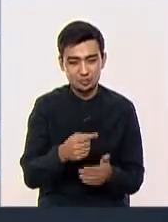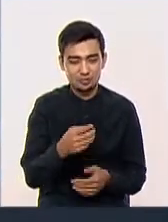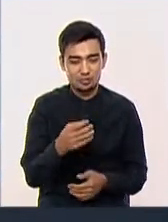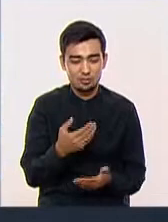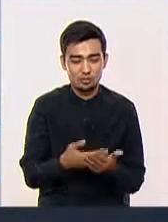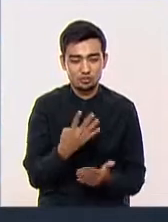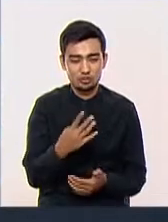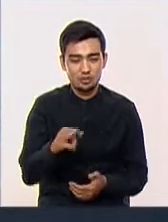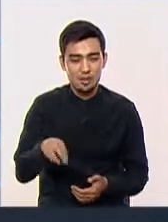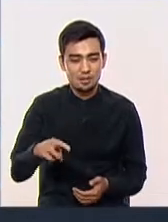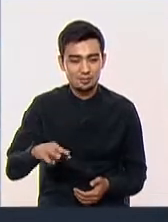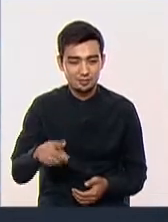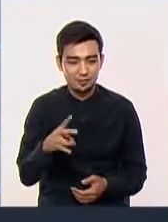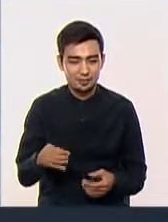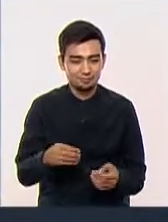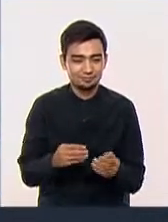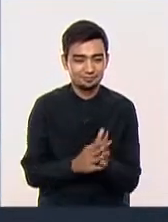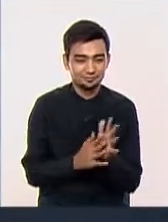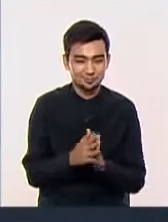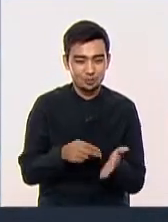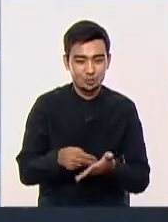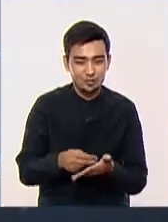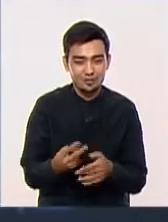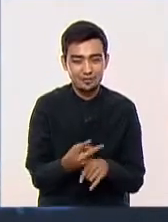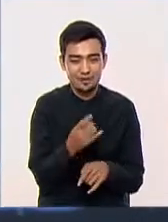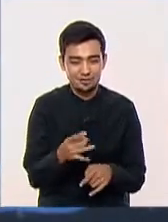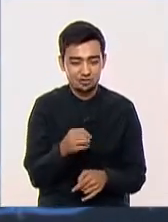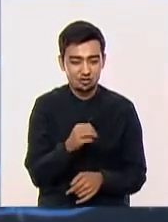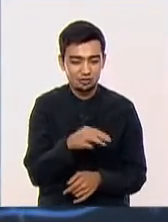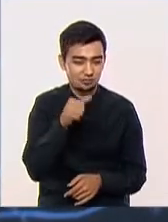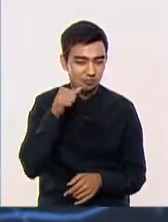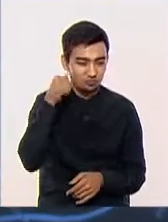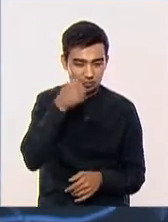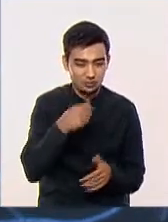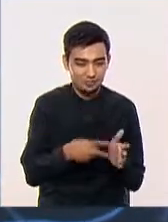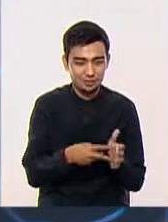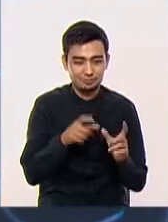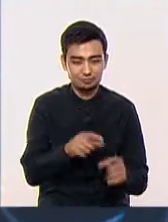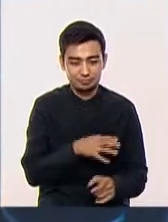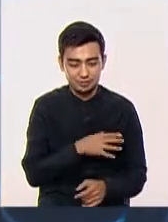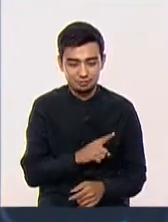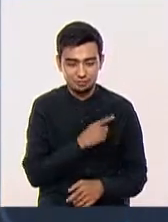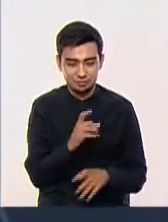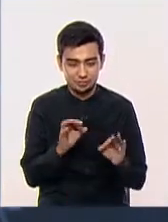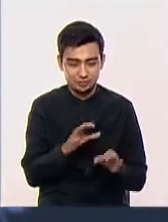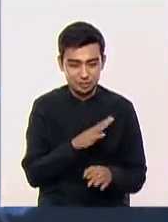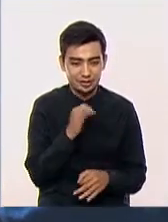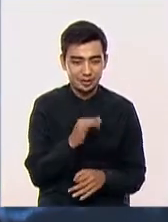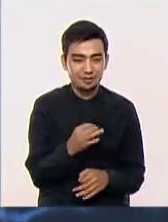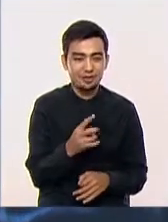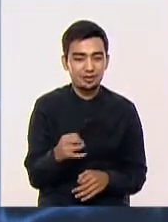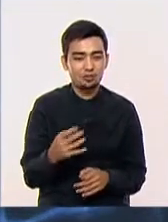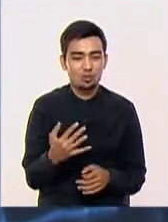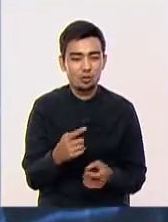тенге. К тому же цены на корма снизились в 2 раза по сравнению с прошлым годом, отмечают специалисты. Насколько эта тенденция